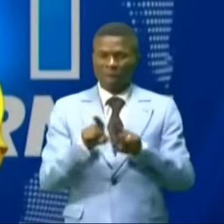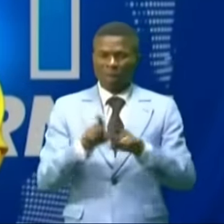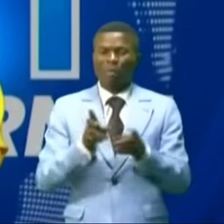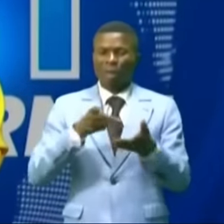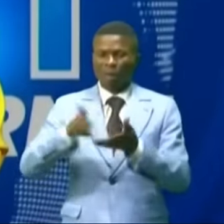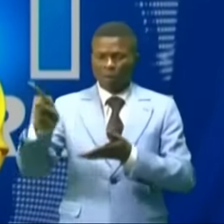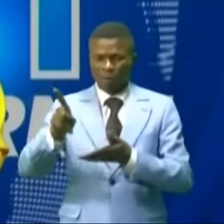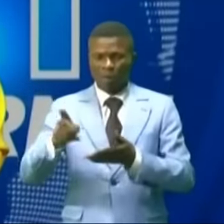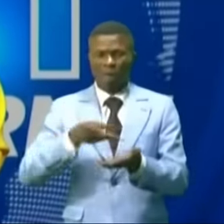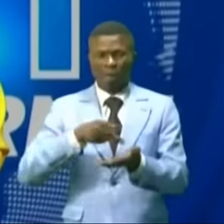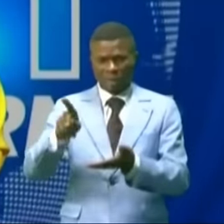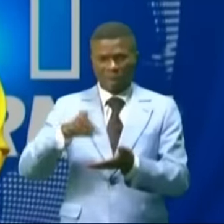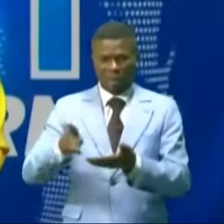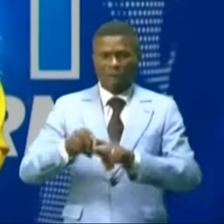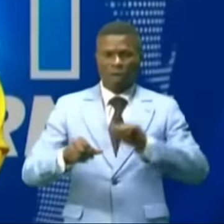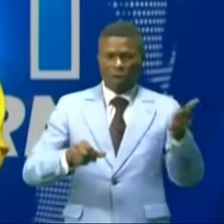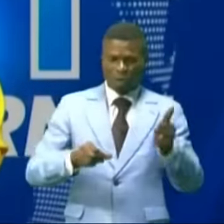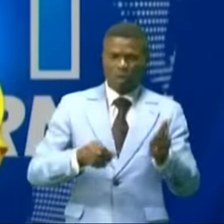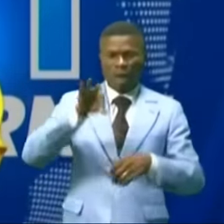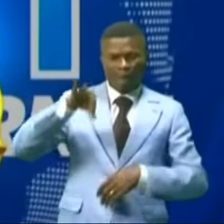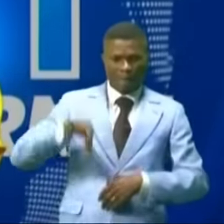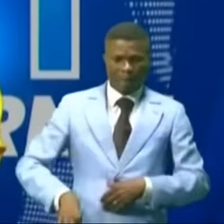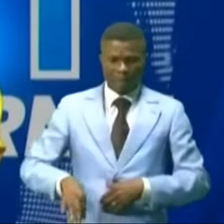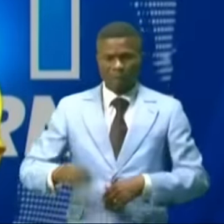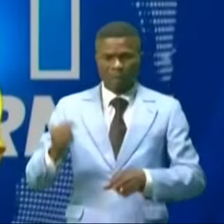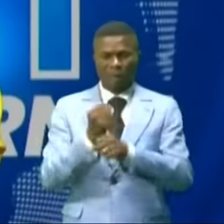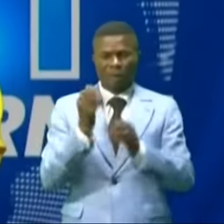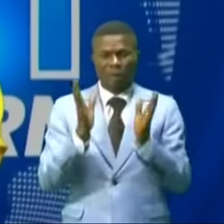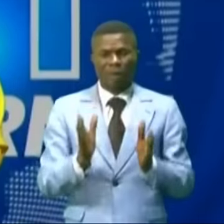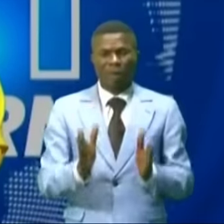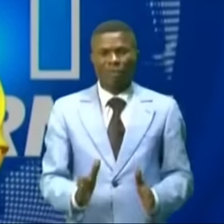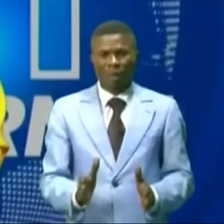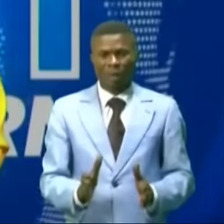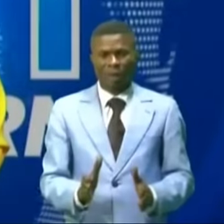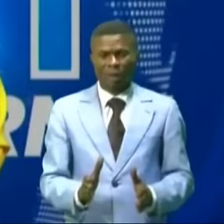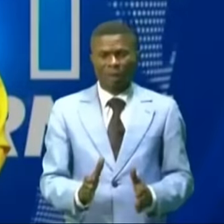paiement des salaires et autres avantages du personnel.